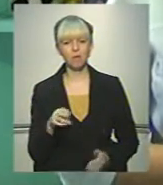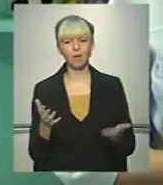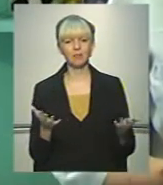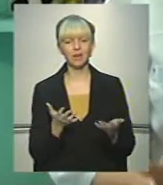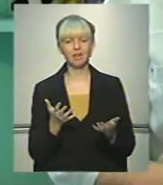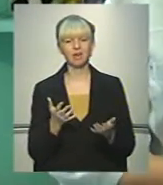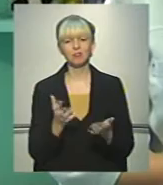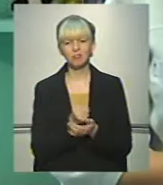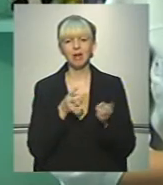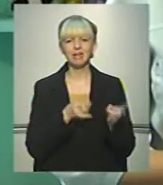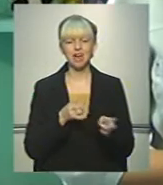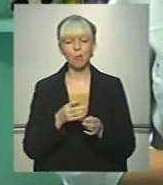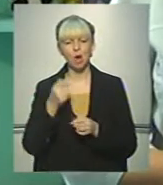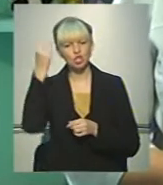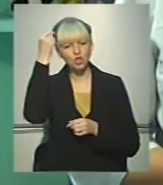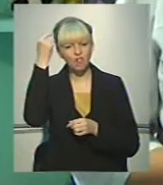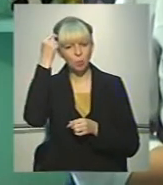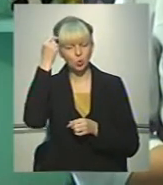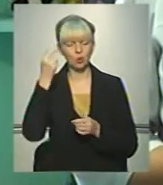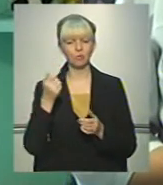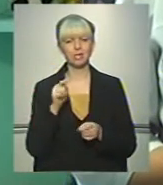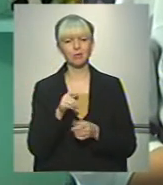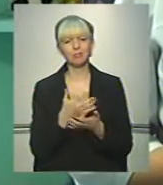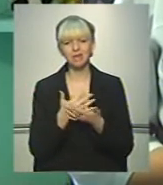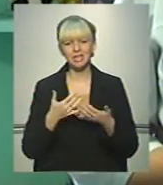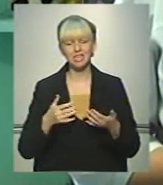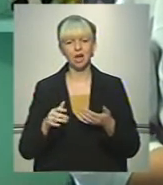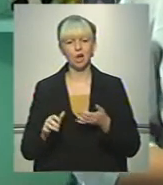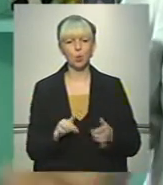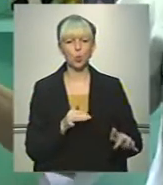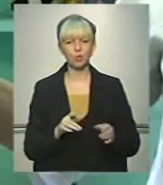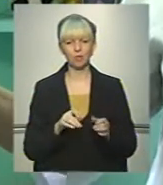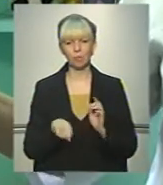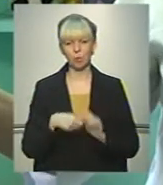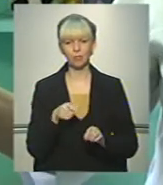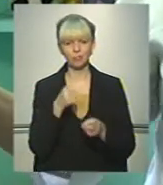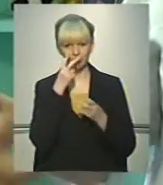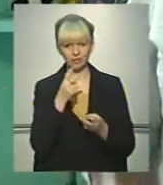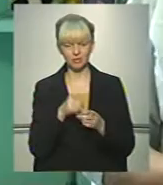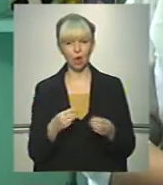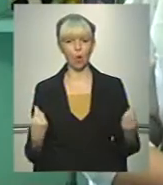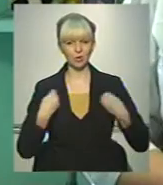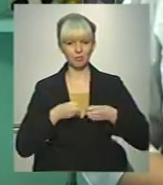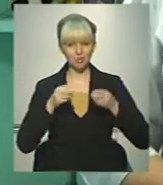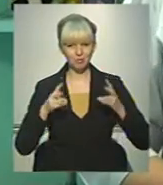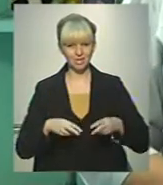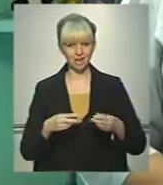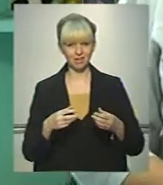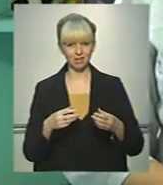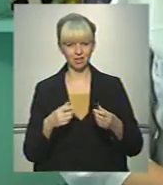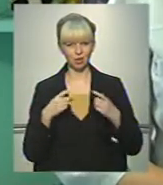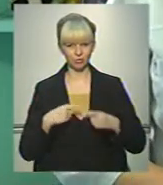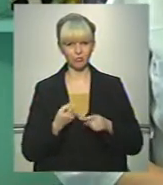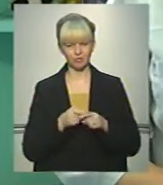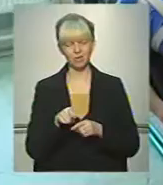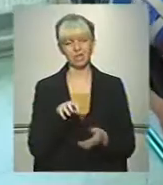перенесли травми, там черепно-мозкові, там з різними рухвими порушеннями. Зараз ви бачите, такий одягається такий костюм на хлопчика, в ньому